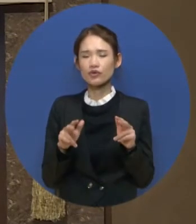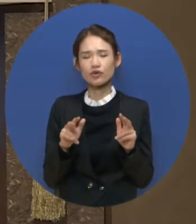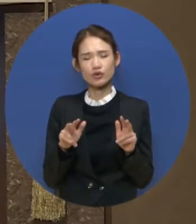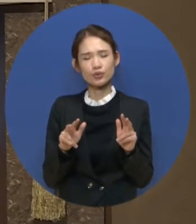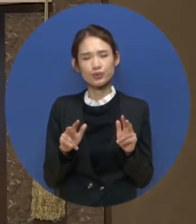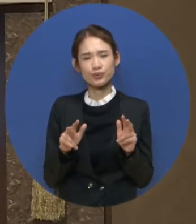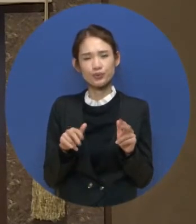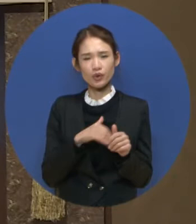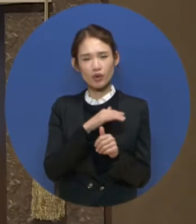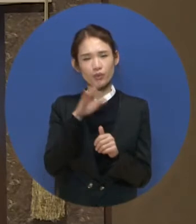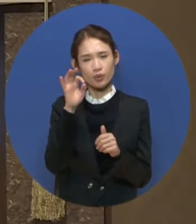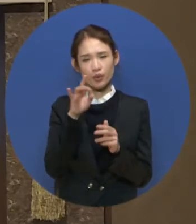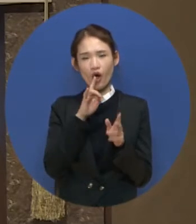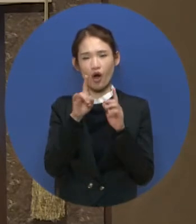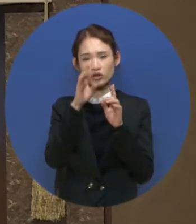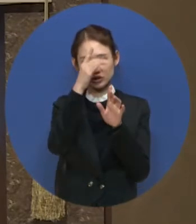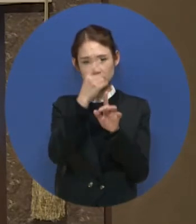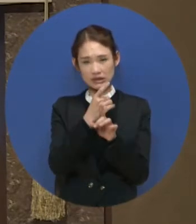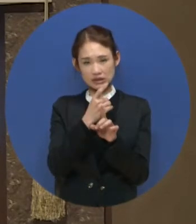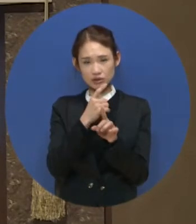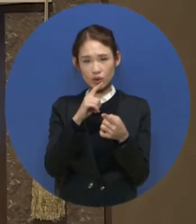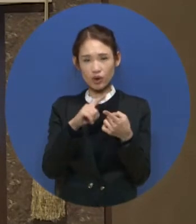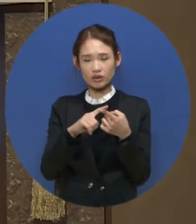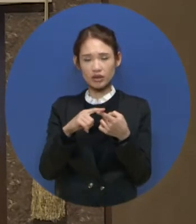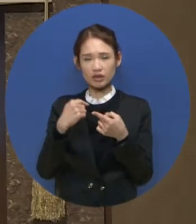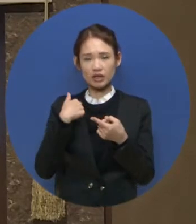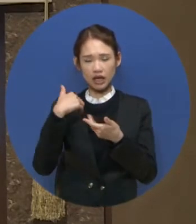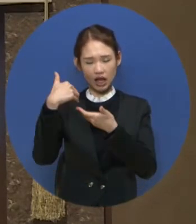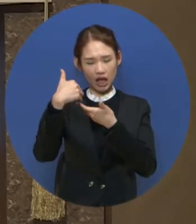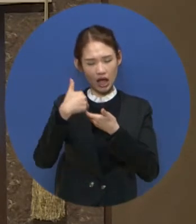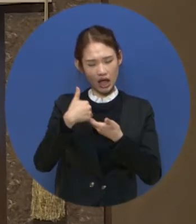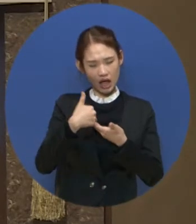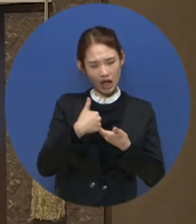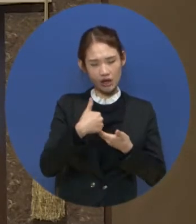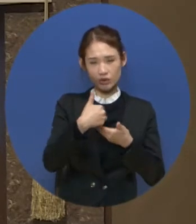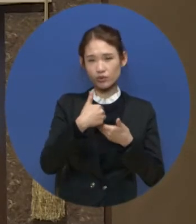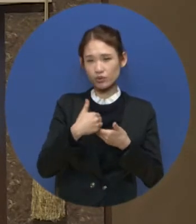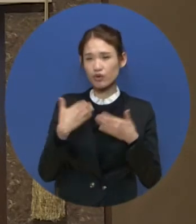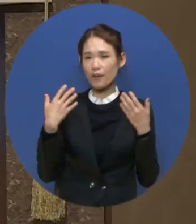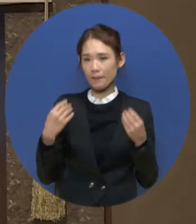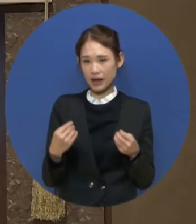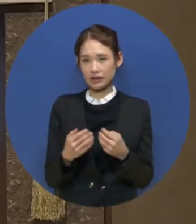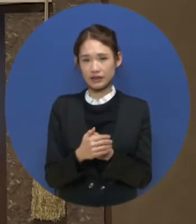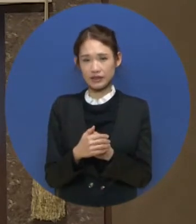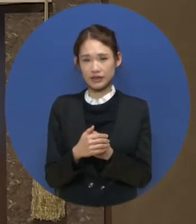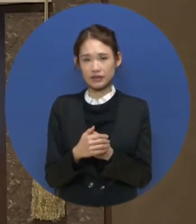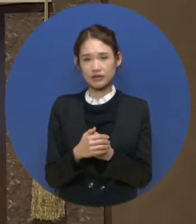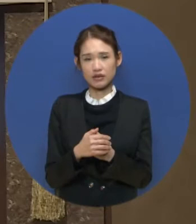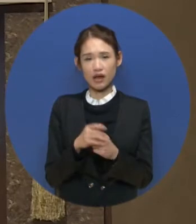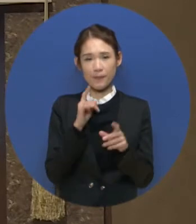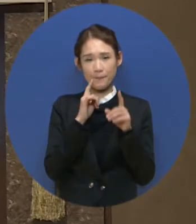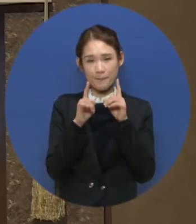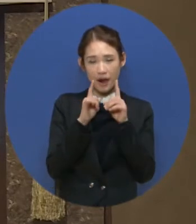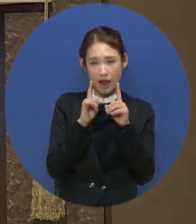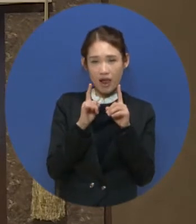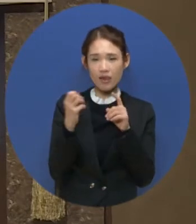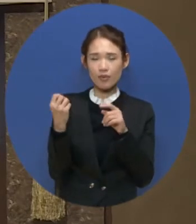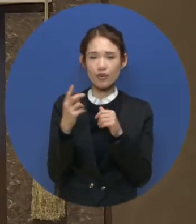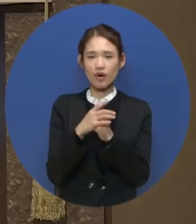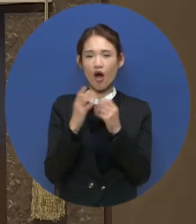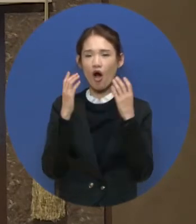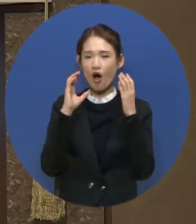지금도 보면은 이 언어 치료에 대한 거는 계속 수요가 쌓이고 있습니다. 그래서 이 말을 하는 거는